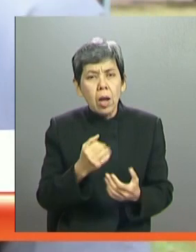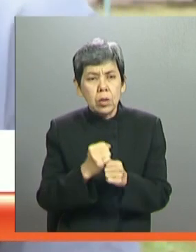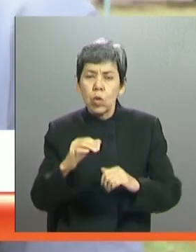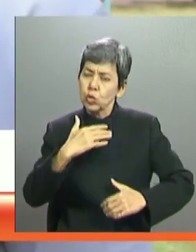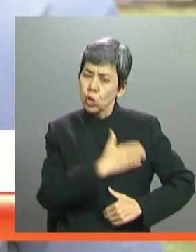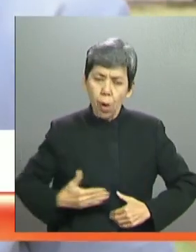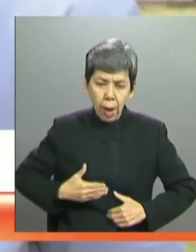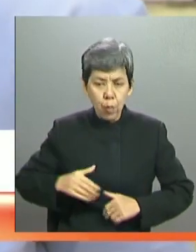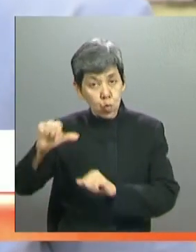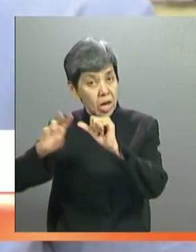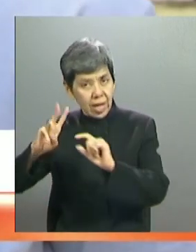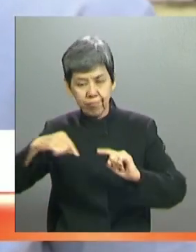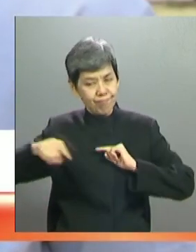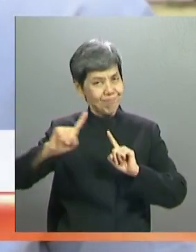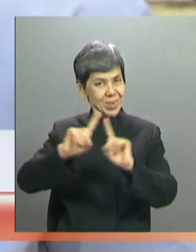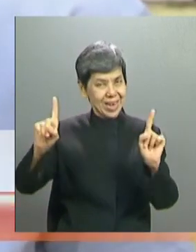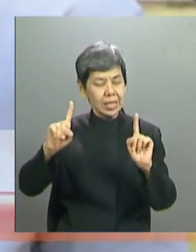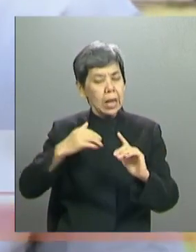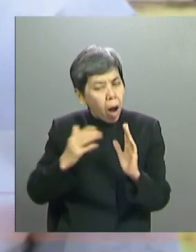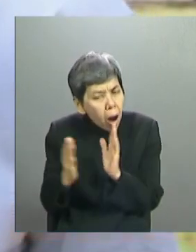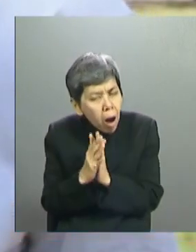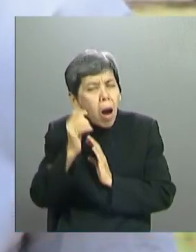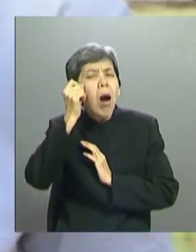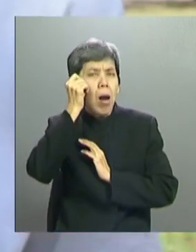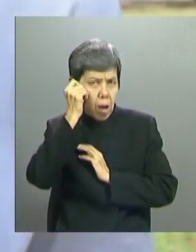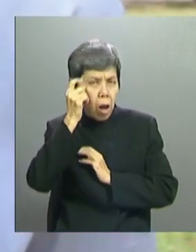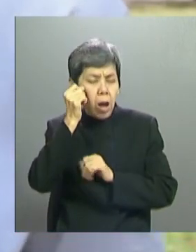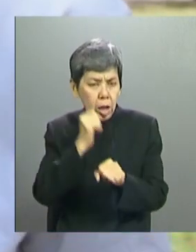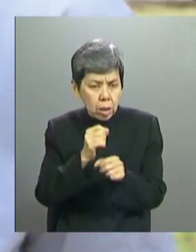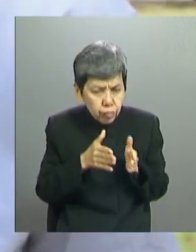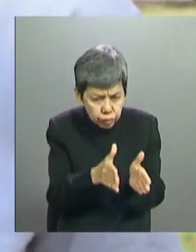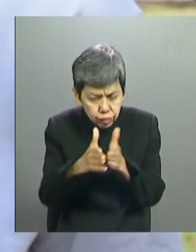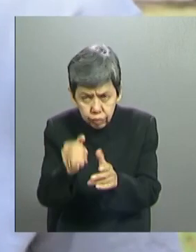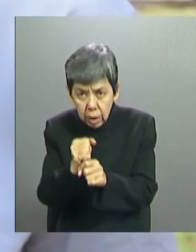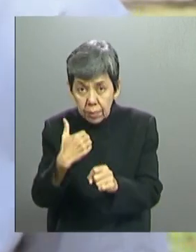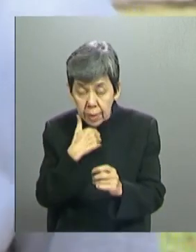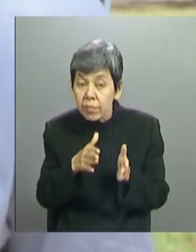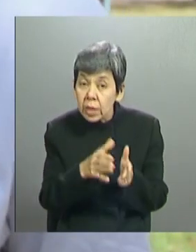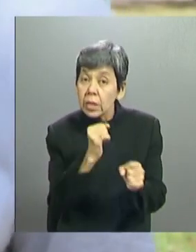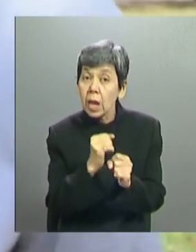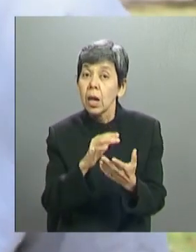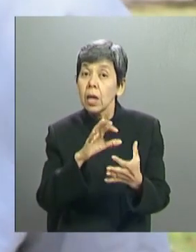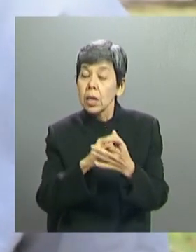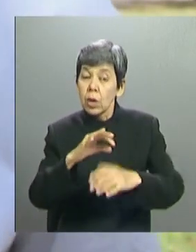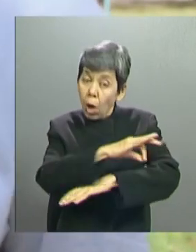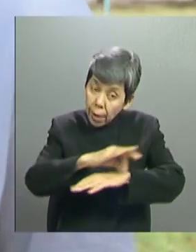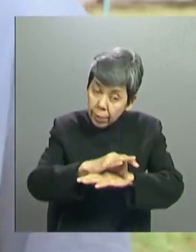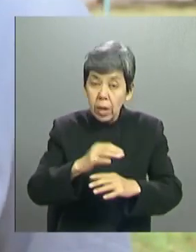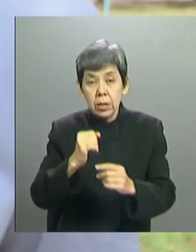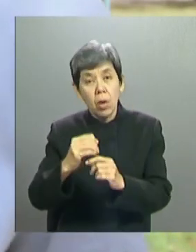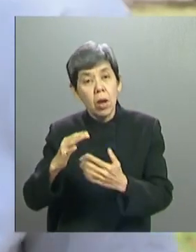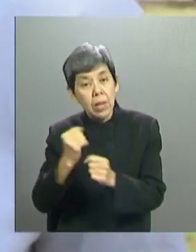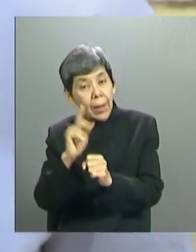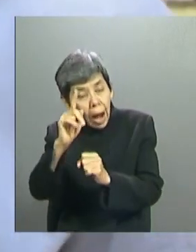ต่างๆด้วยอ่ะแล้วก็ให้การทำงานของศาสตร์อื่นเช่นสถาปัตย์แล้วก็ฝั่งนิเทศศาสตร์ด้ว